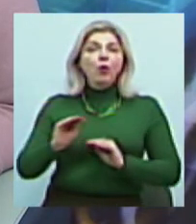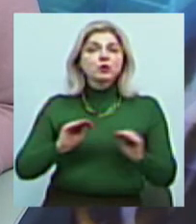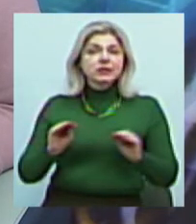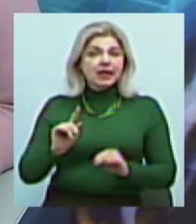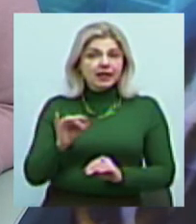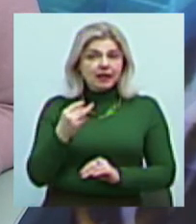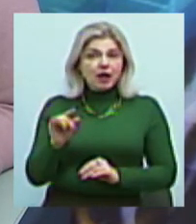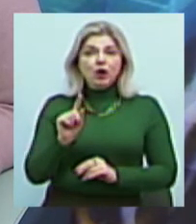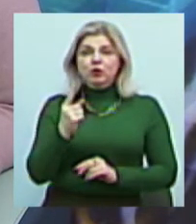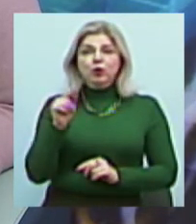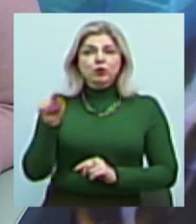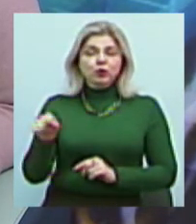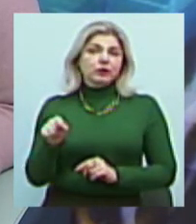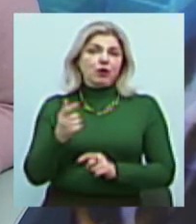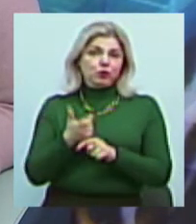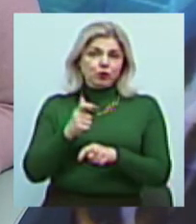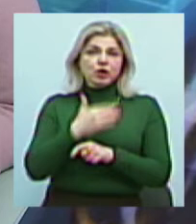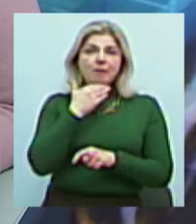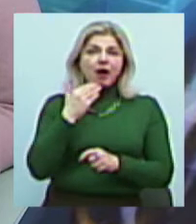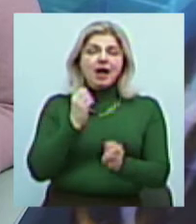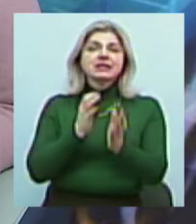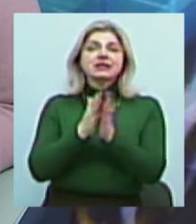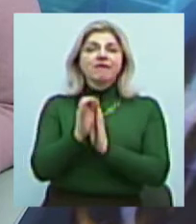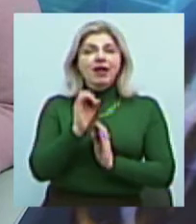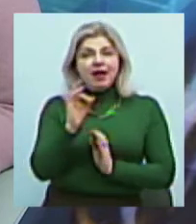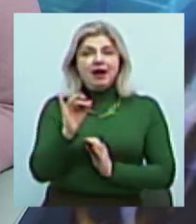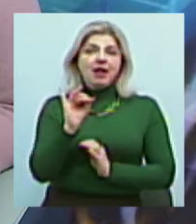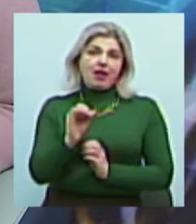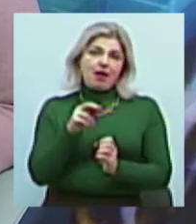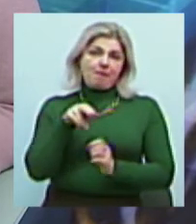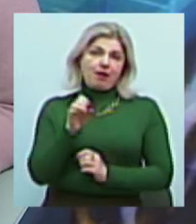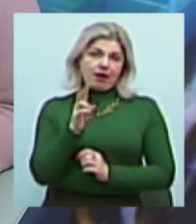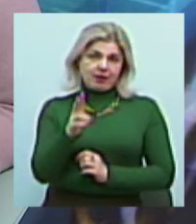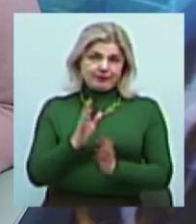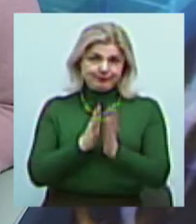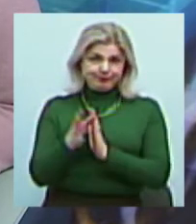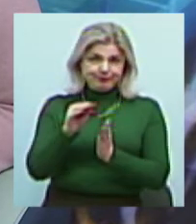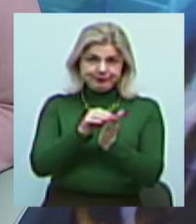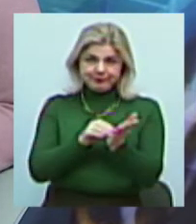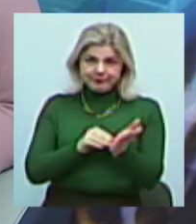в цьому плані досить багато скверів та парків зазначено. І